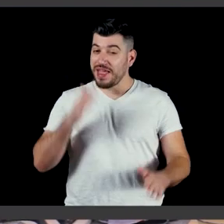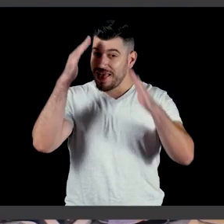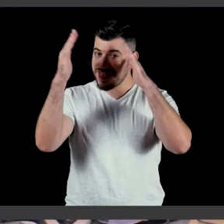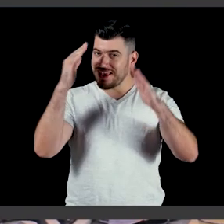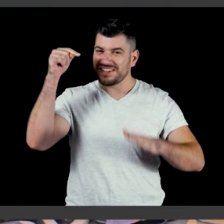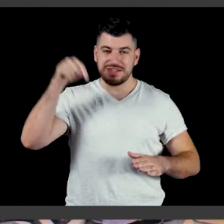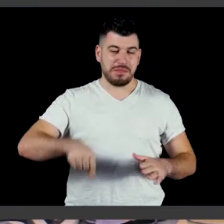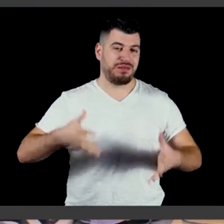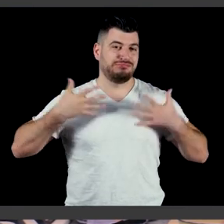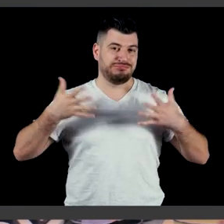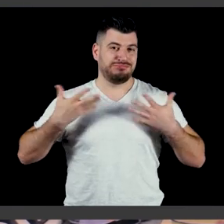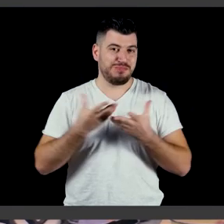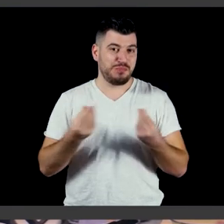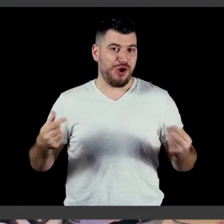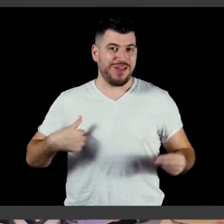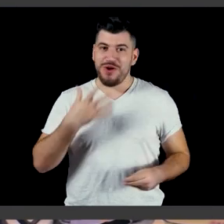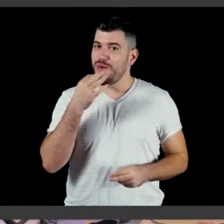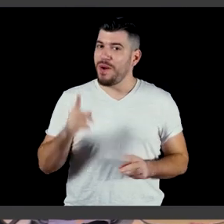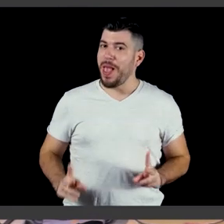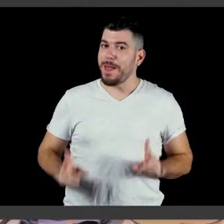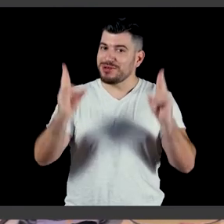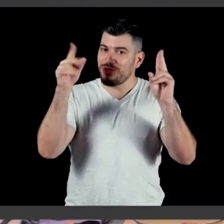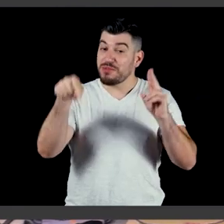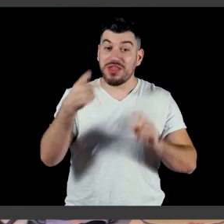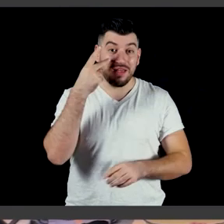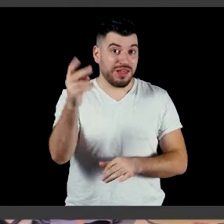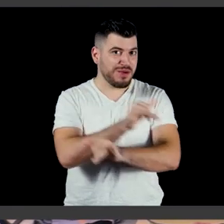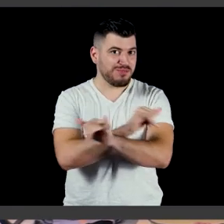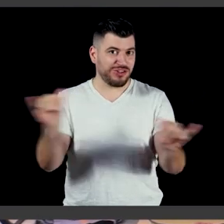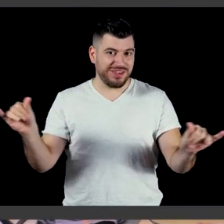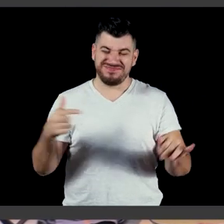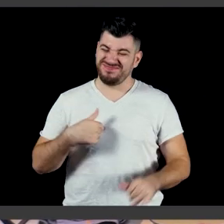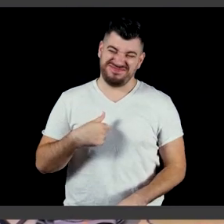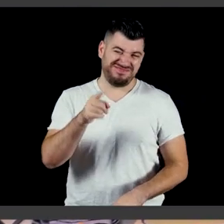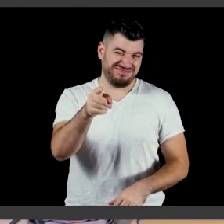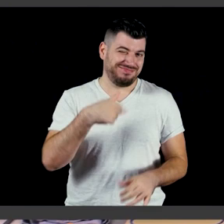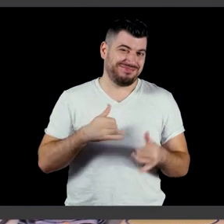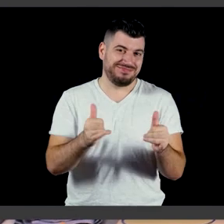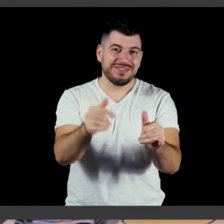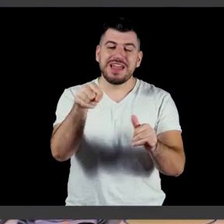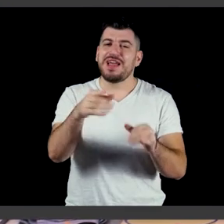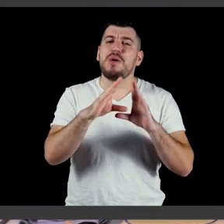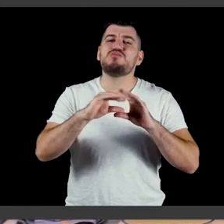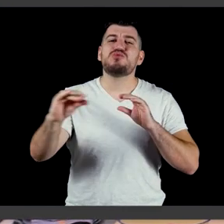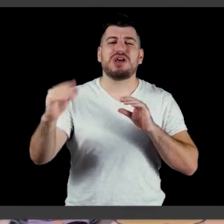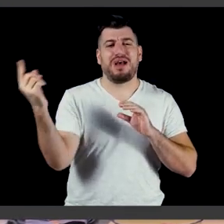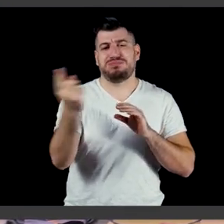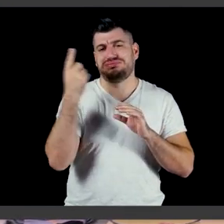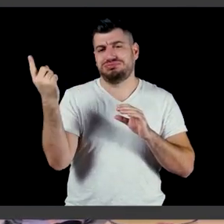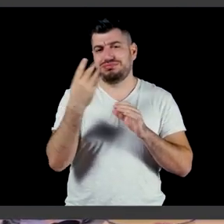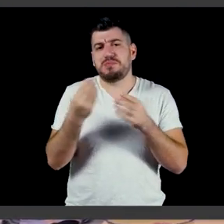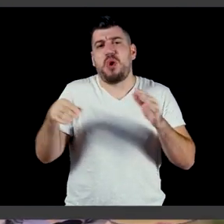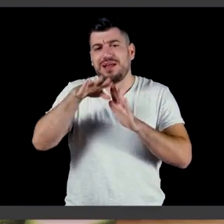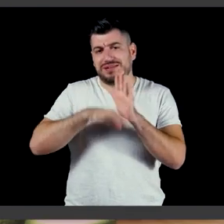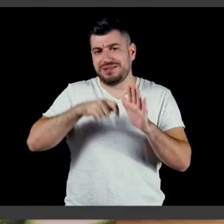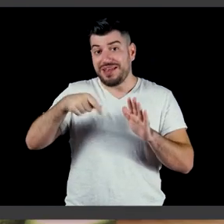Λοιπόν, σήμερα είμαι super χαρούμενος γιατί θα σας δείξω ένα επεισόδιο που δεν το έχετε ξαναδεί ποτέ. Πλάκα κάνω, έχετε δει χιλιάδες συνταγές με μουσακάδες, αλλά το δικό